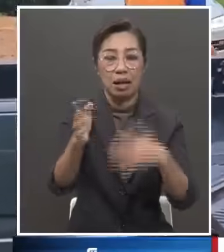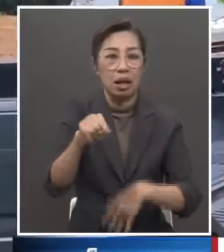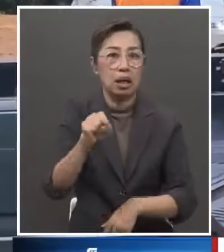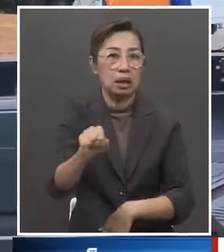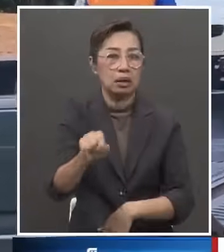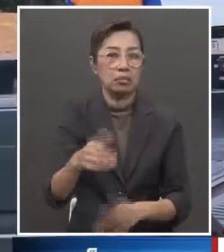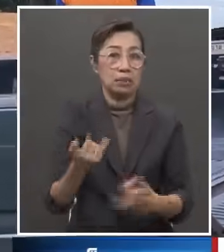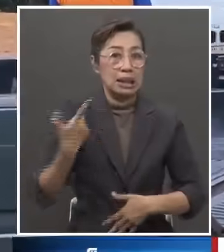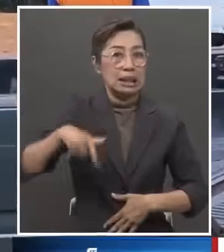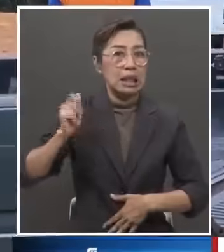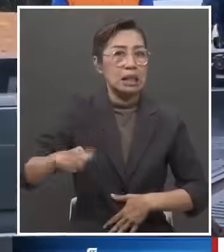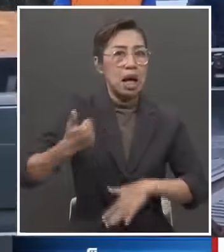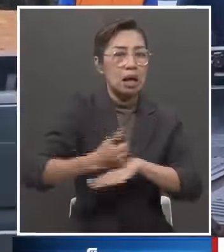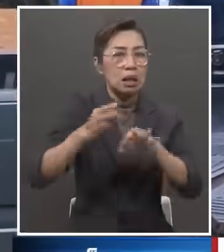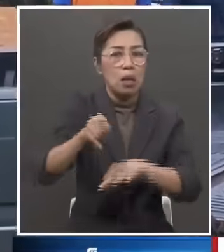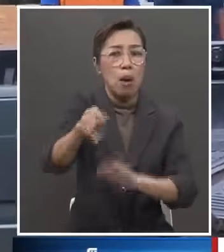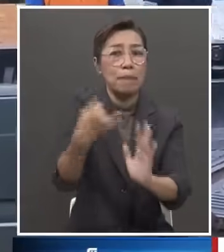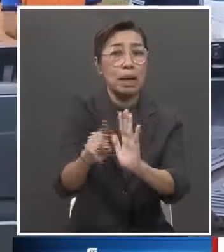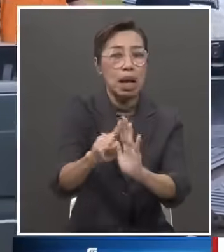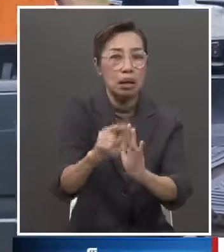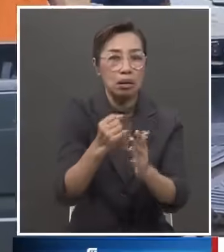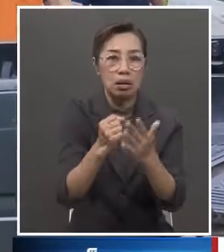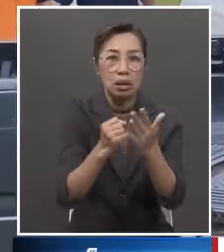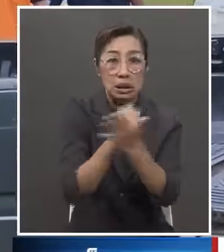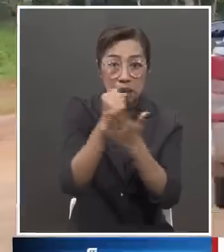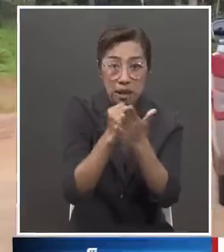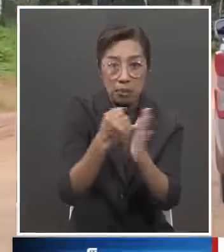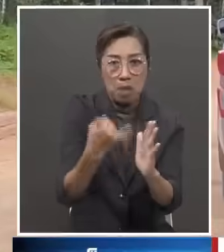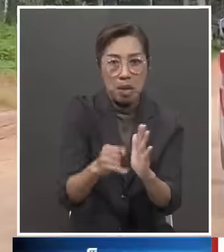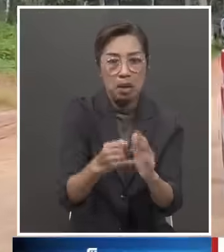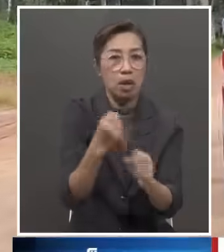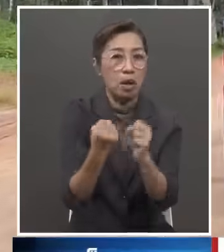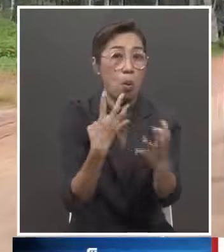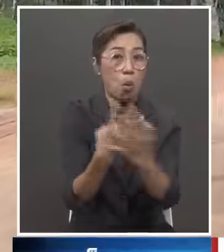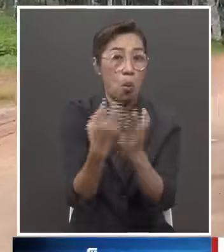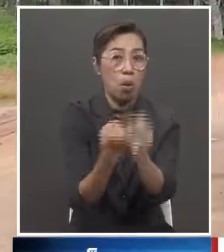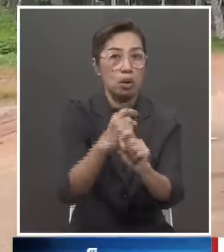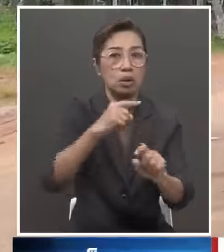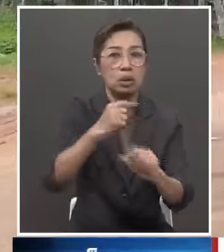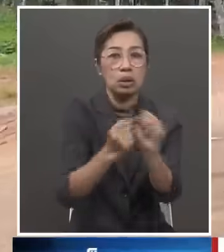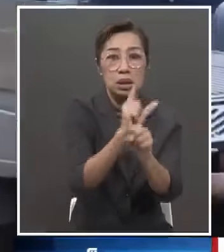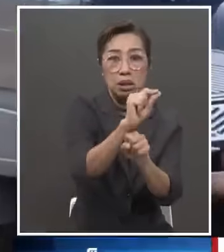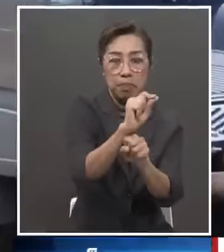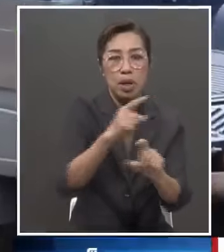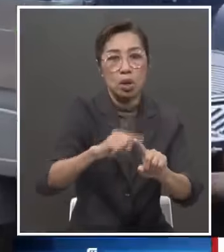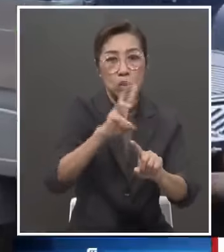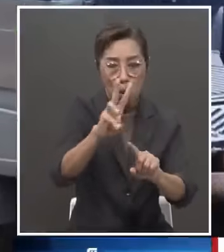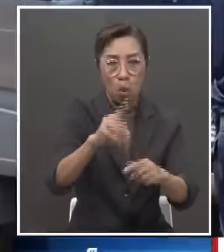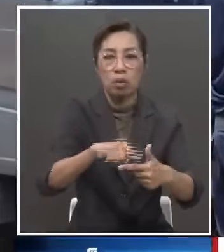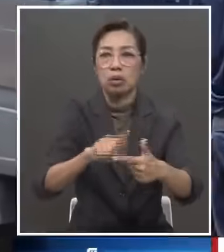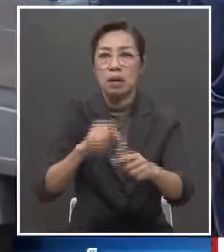ตัดสินนะครับในคดียาเสพติด 20ปี 6เดือนแล้วก็ยังมีคดีที่เกี่ยวข้องกับอาวุธปืนคดีความ